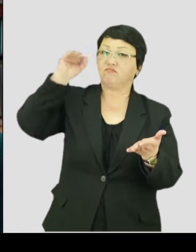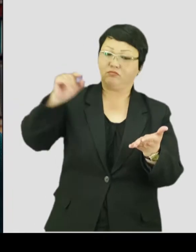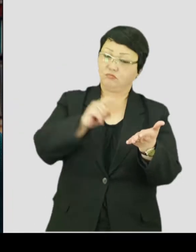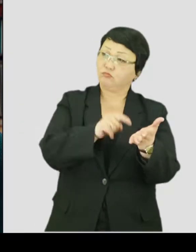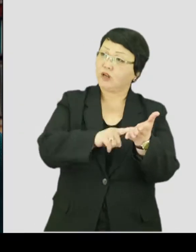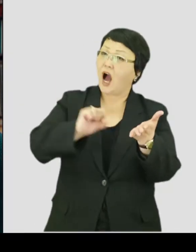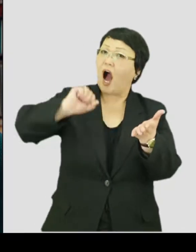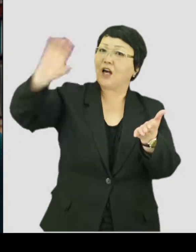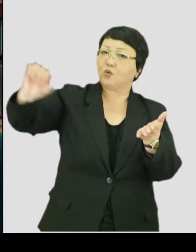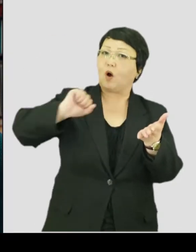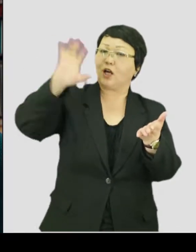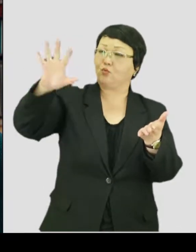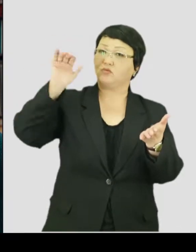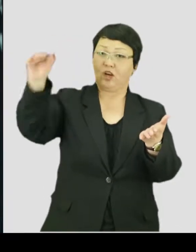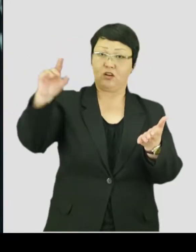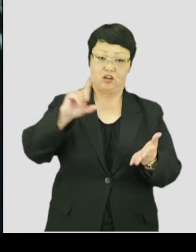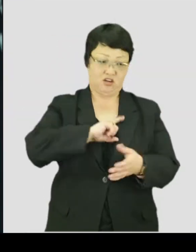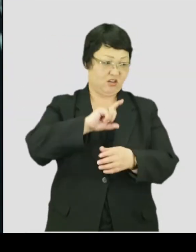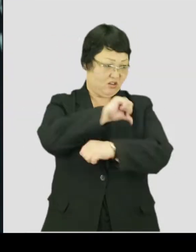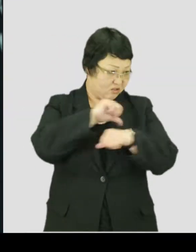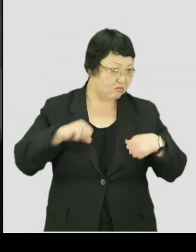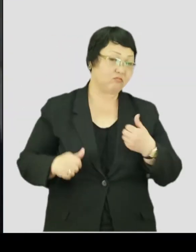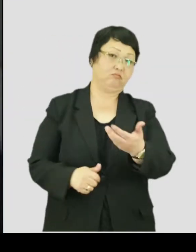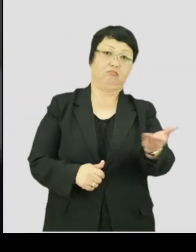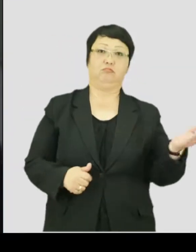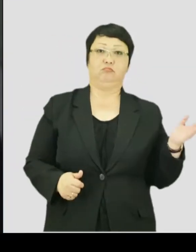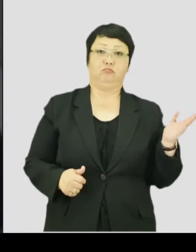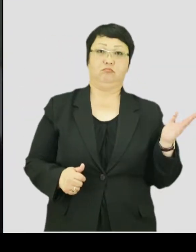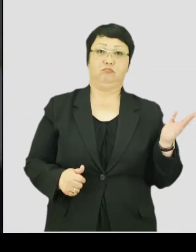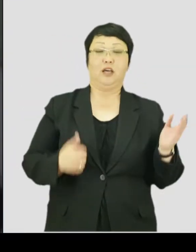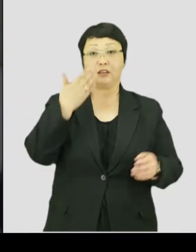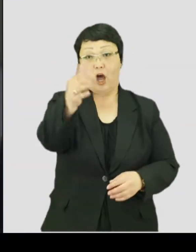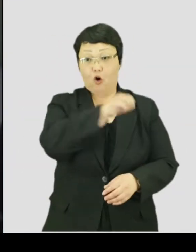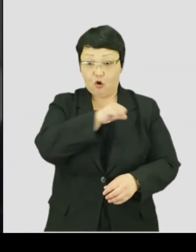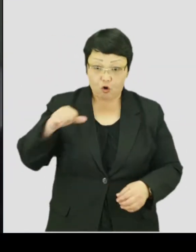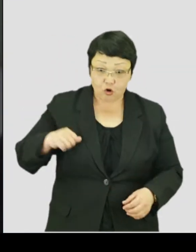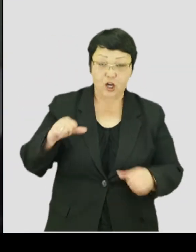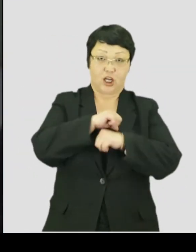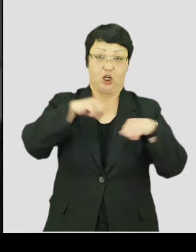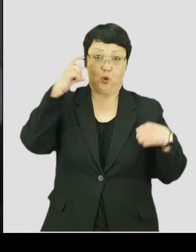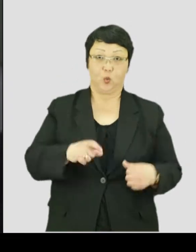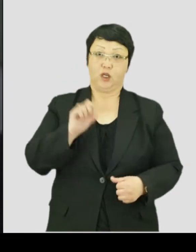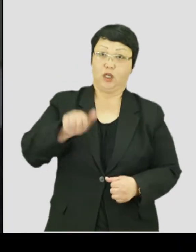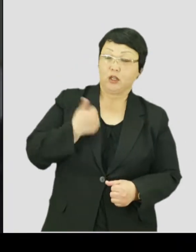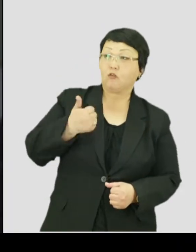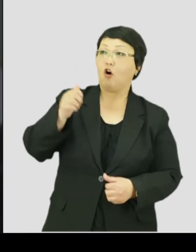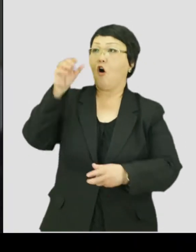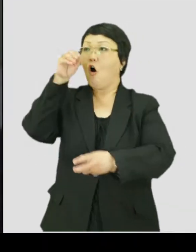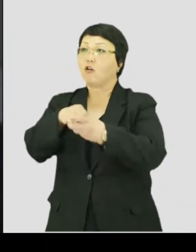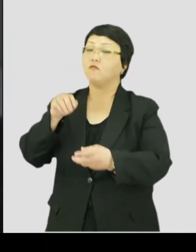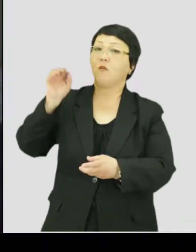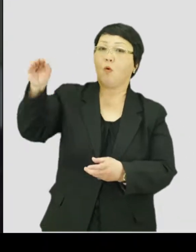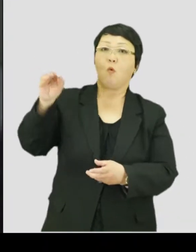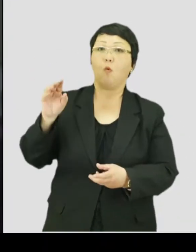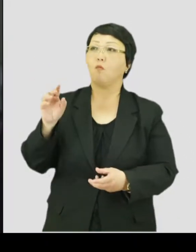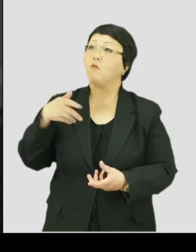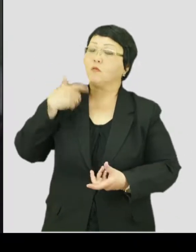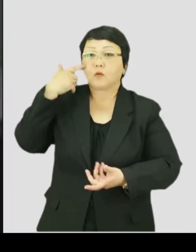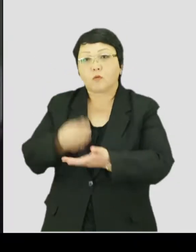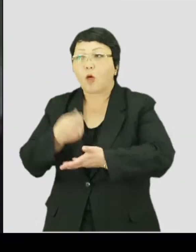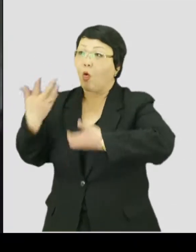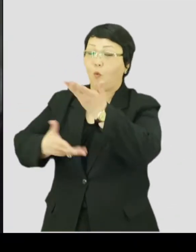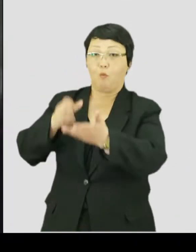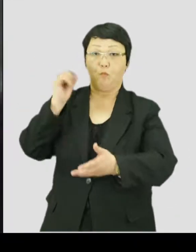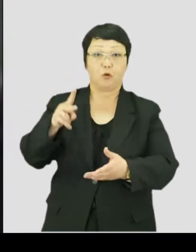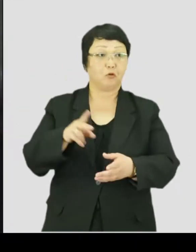эрх бол ард түмэнд мөн бий. Та оролцохгүй бол хэн нэгэн чирж оролцуулна гэж байхгүй таны өмнөөс нөгөө талаас нь төрн тийм